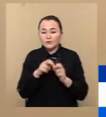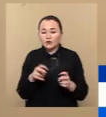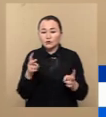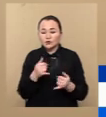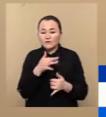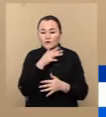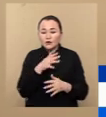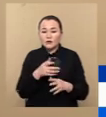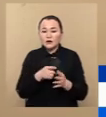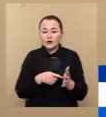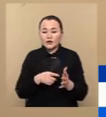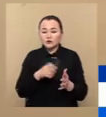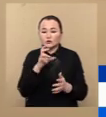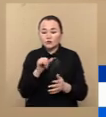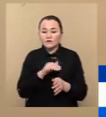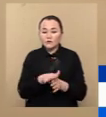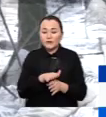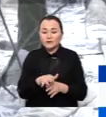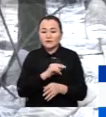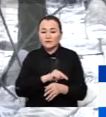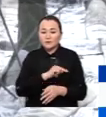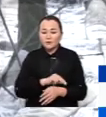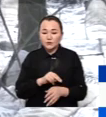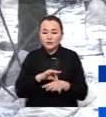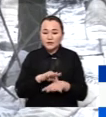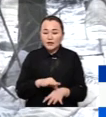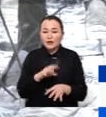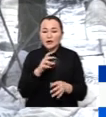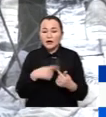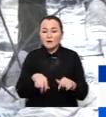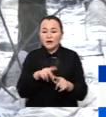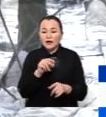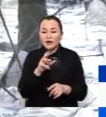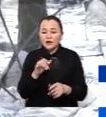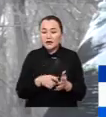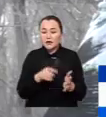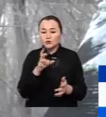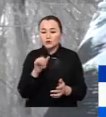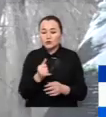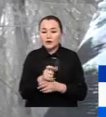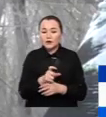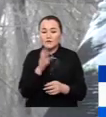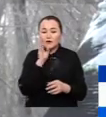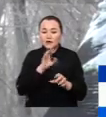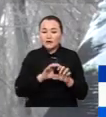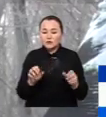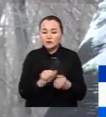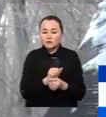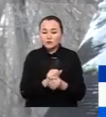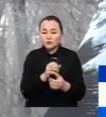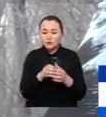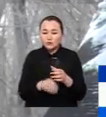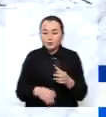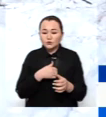настоящее время ТО «Караганды-Су» выполняет подготовительные работы. Сейчас в компании «Караганды-Су» строят обводной канал, чтобы осушить трубу. А пока